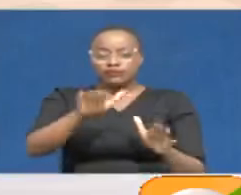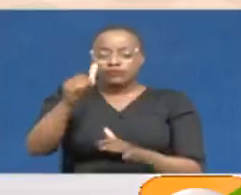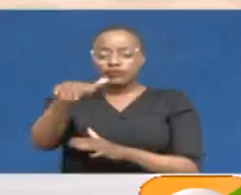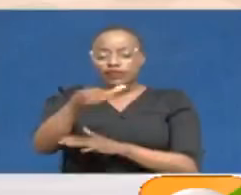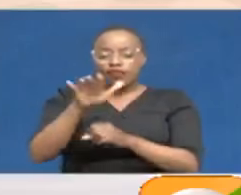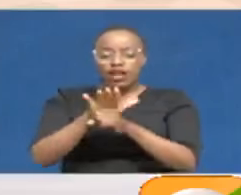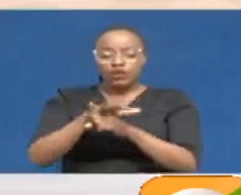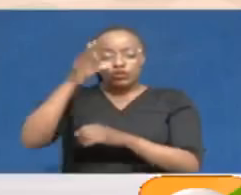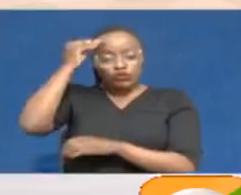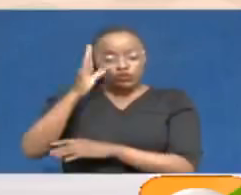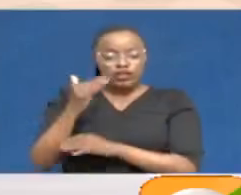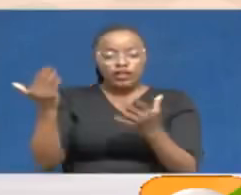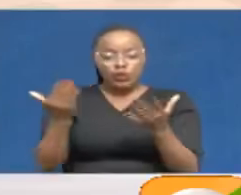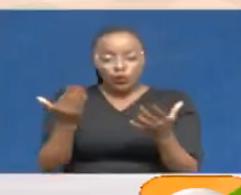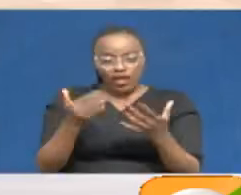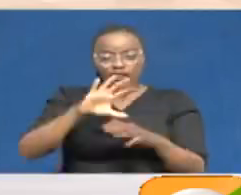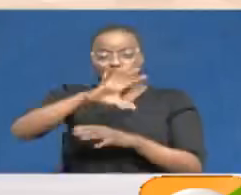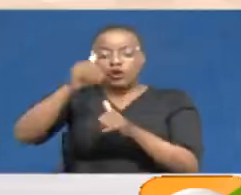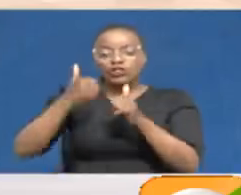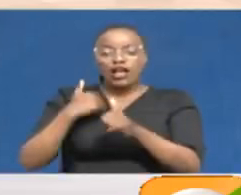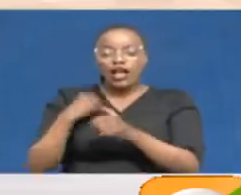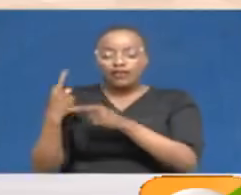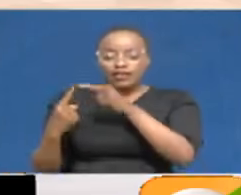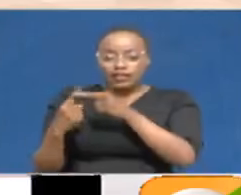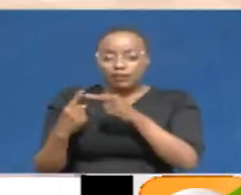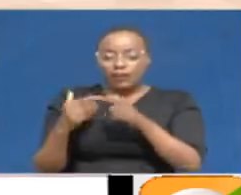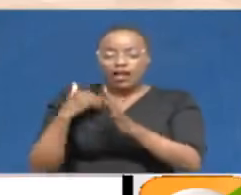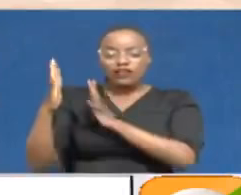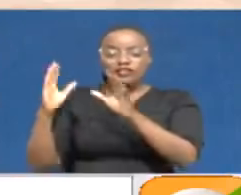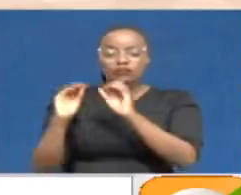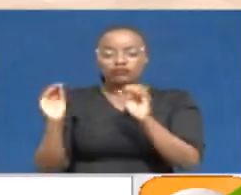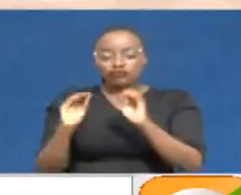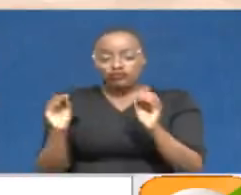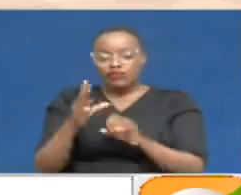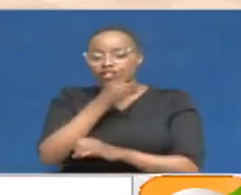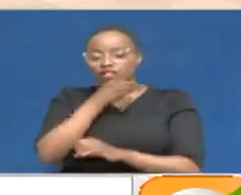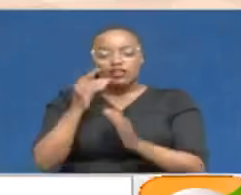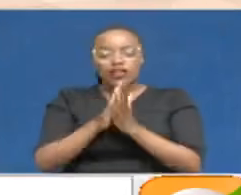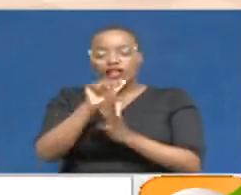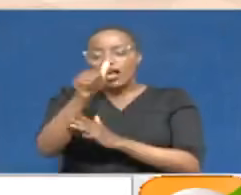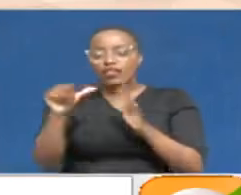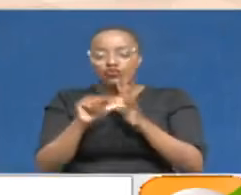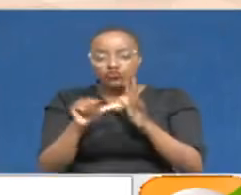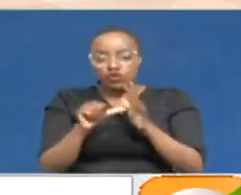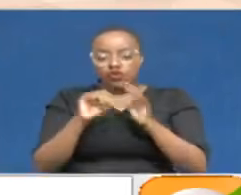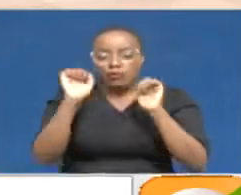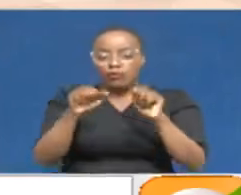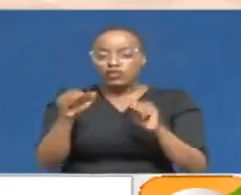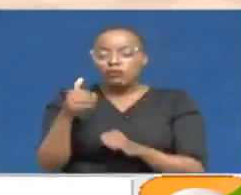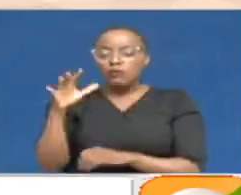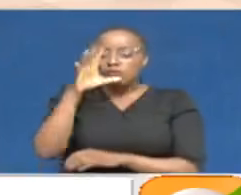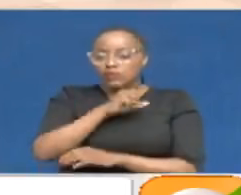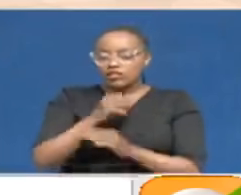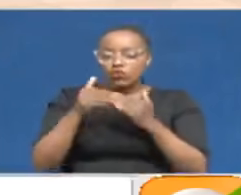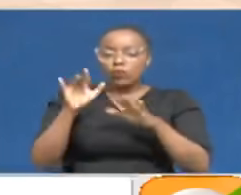Pengineko, mamia wanafunzi katika kaunti zinazoshuhudia visa vya utovu wa usalama, ukame na majanga mengine huenda wakakosa